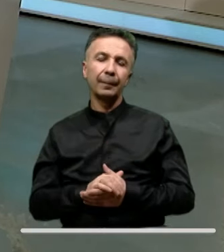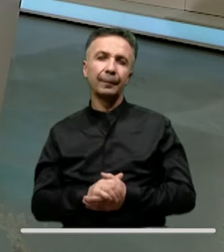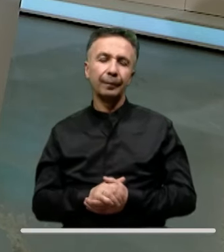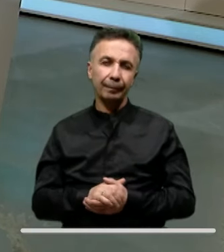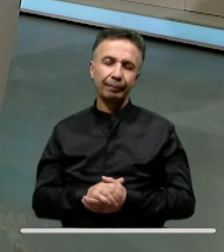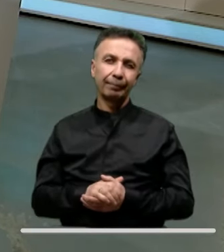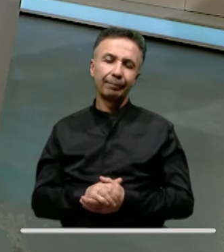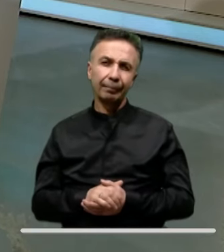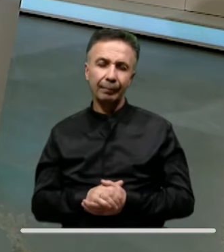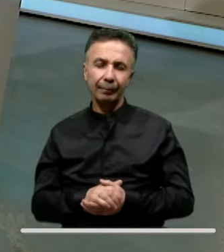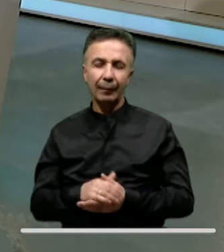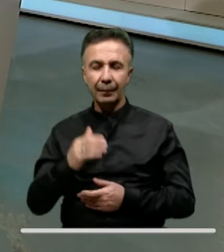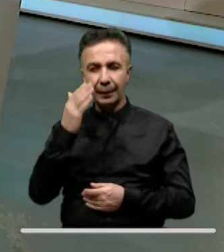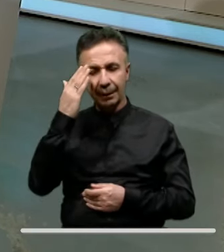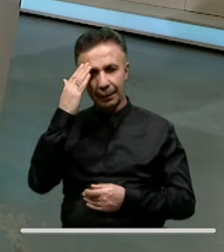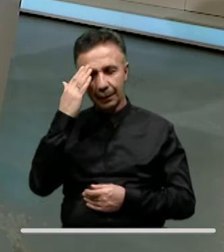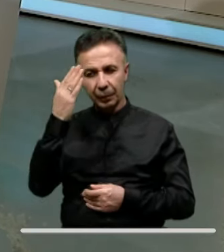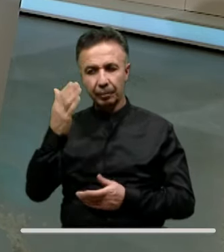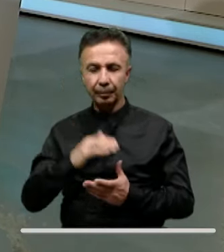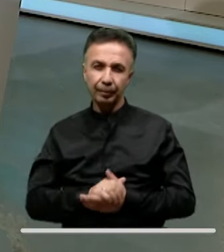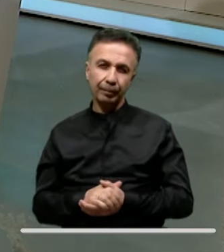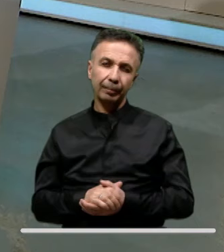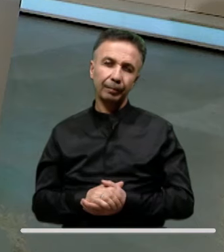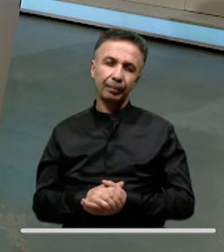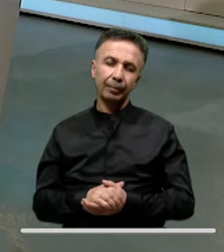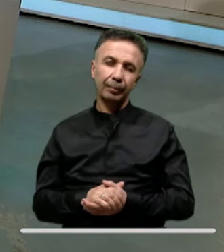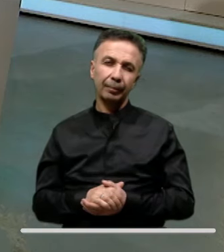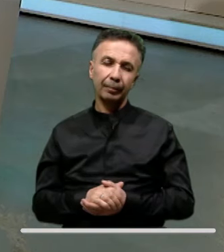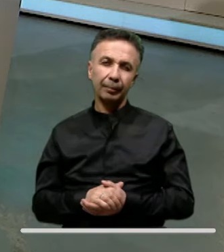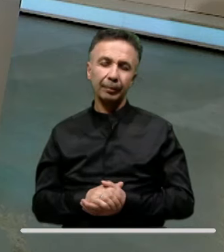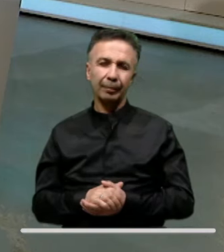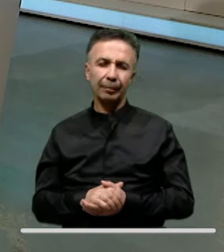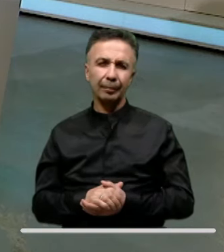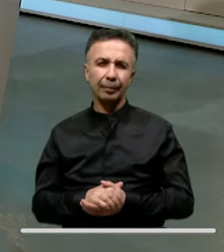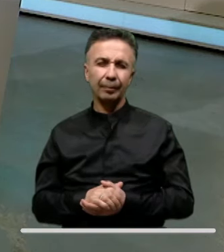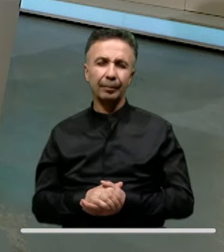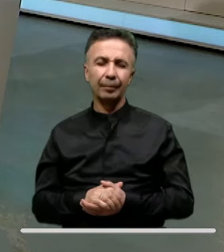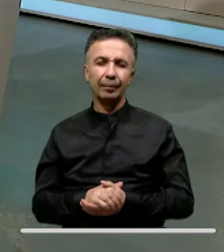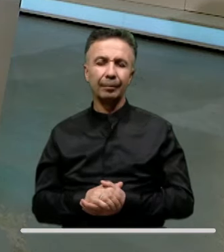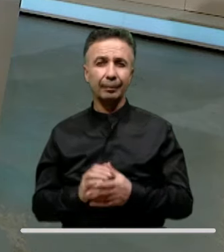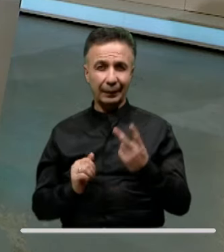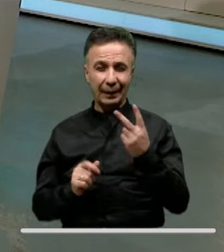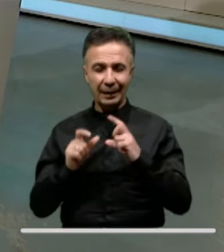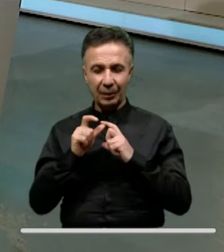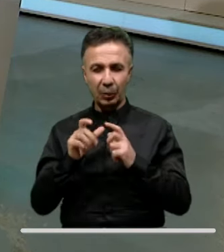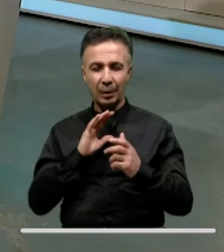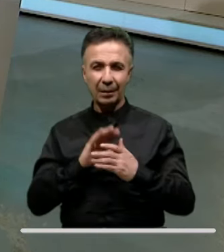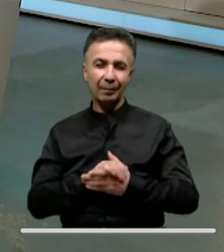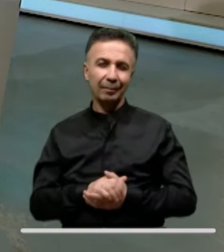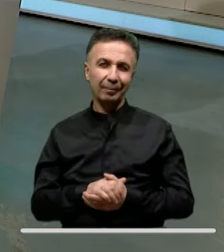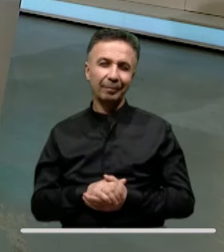Televizyonun sesini kapatmanız lazım yalnız. Aleyküm selam. Hocam size iki sorum olacaktı.